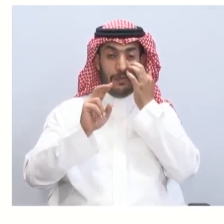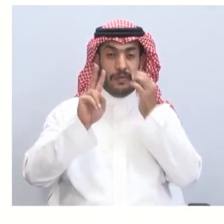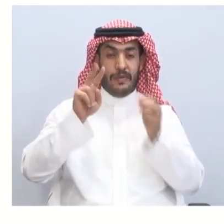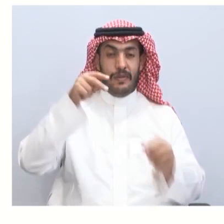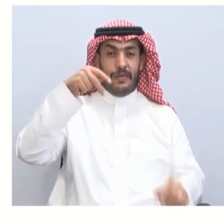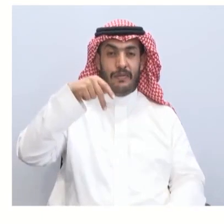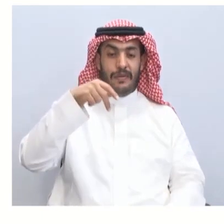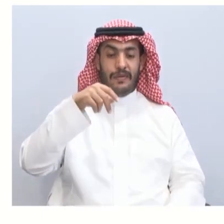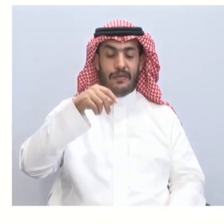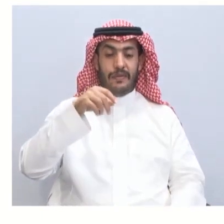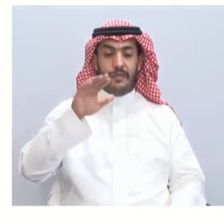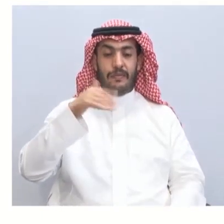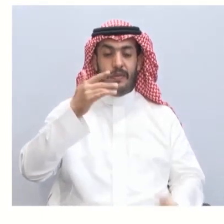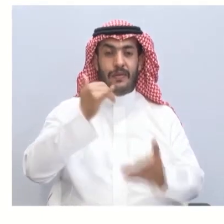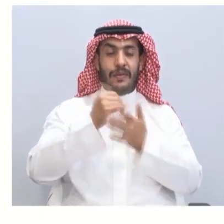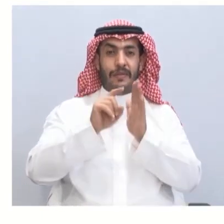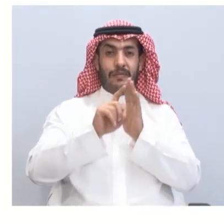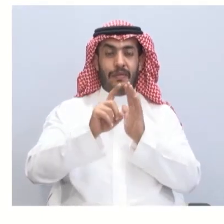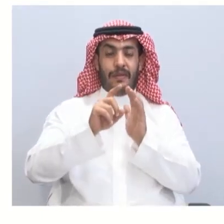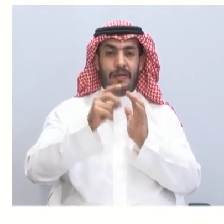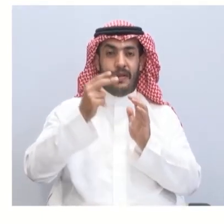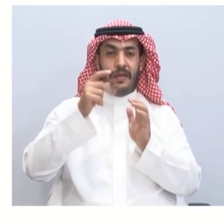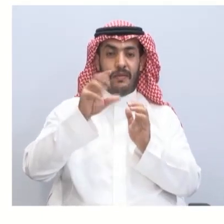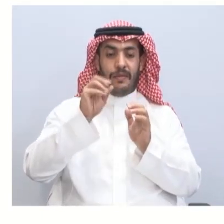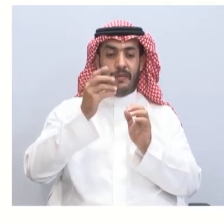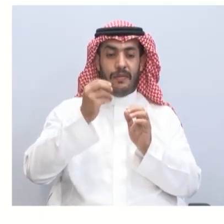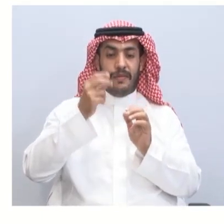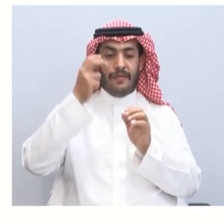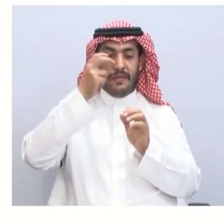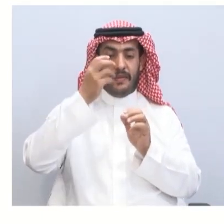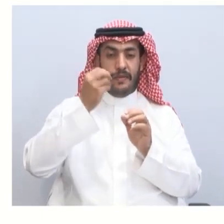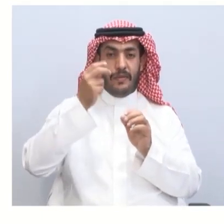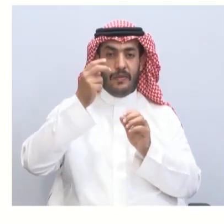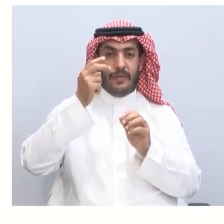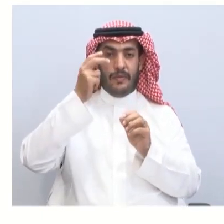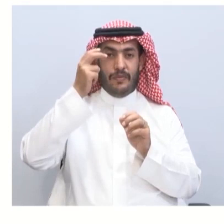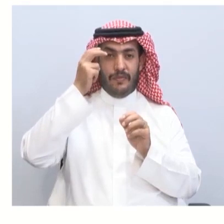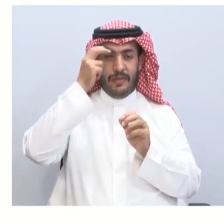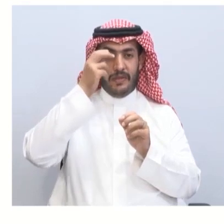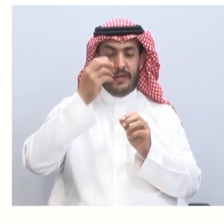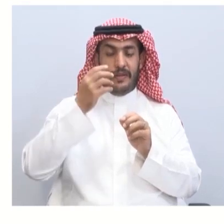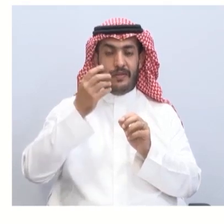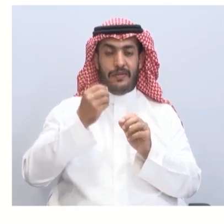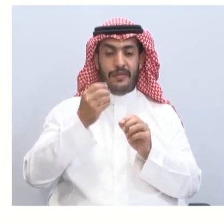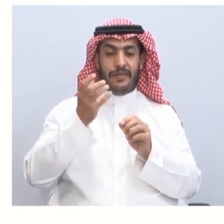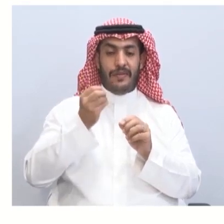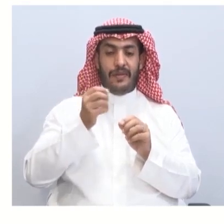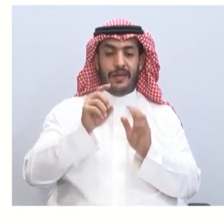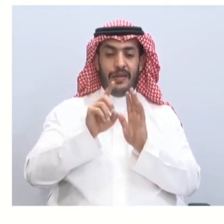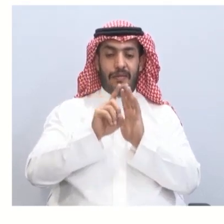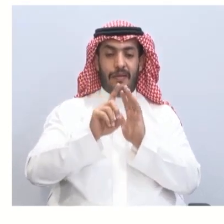1282 تولى بعده الامام عبد الله بن فيصل بن تركي بن عبد الله الامام